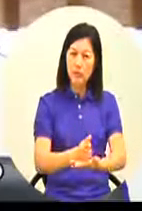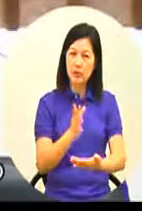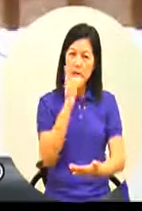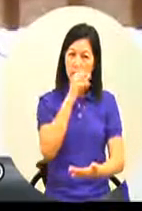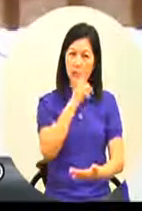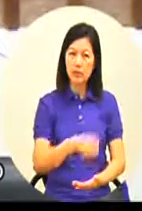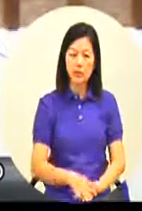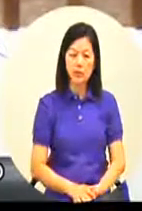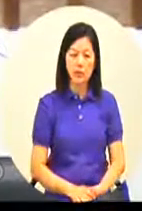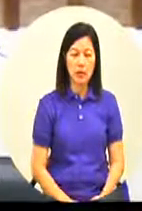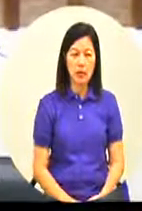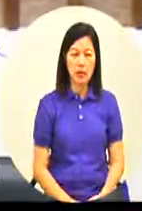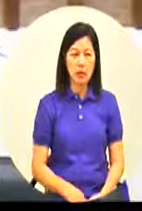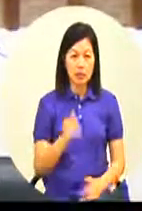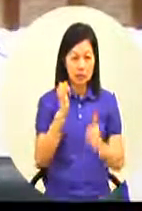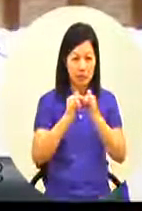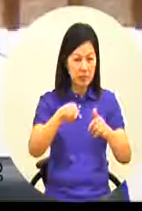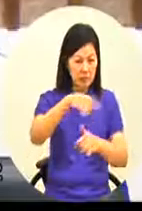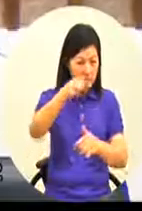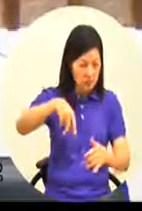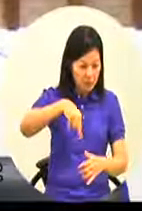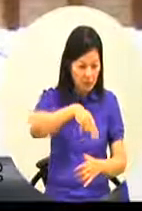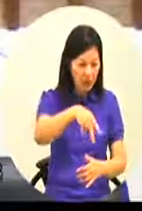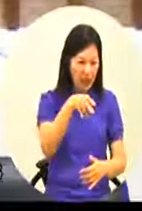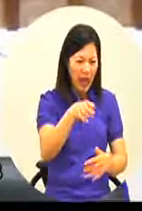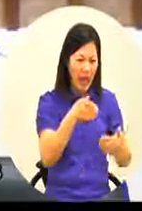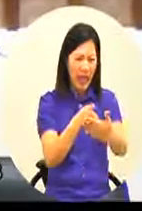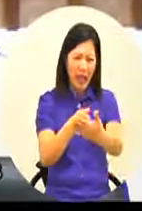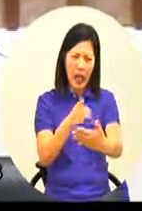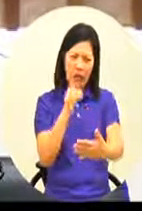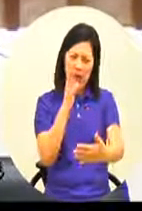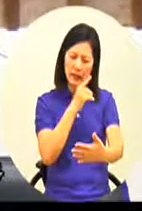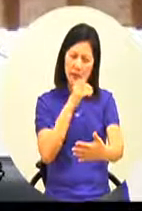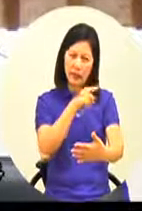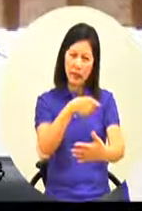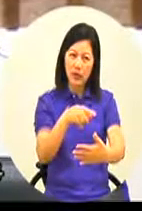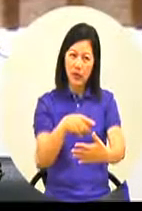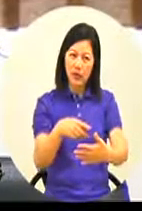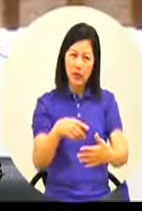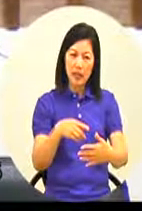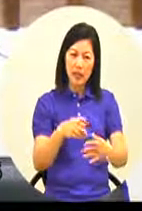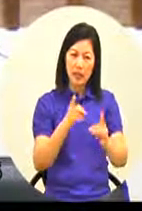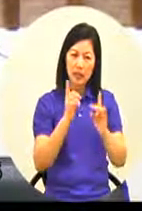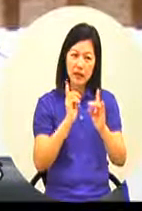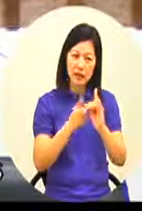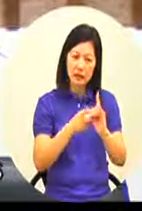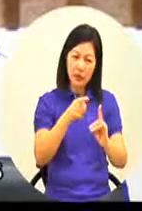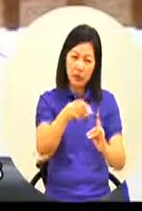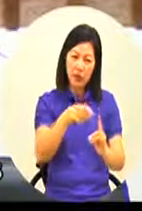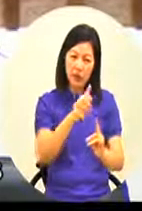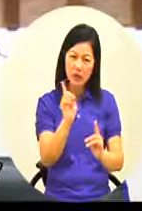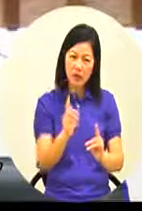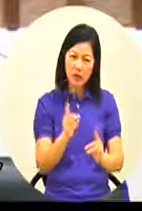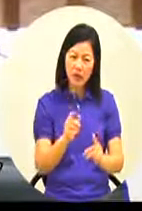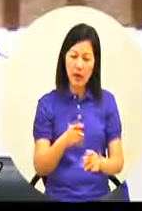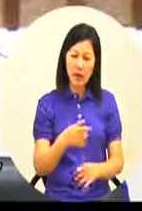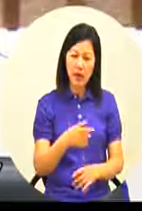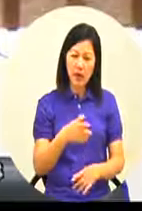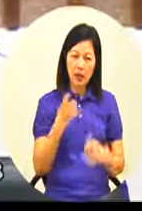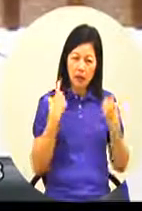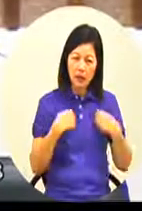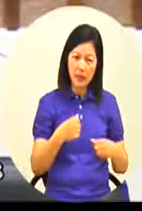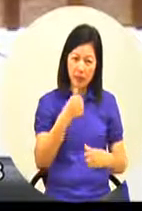所有的人走到这里一看，讲世间才有这种的哦，啊，这同化是啥？那这不做啥呐？主笔刷笔在作业